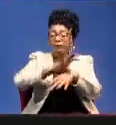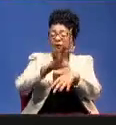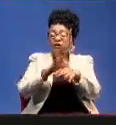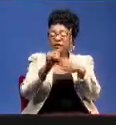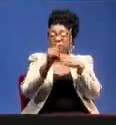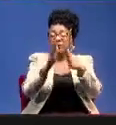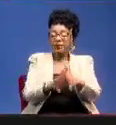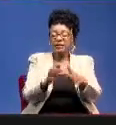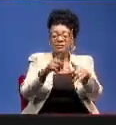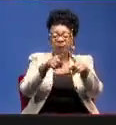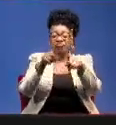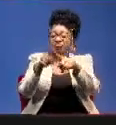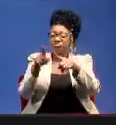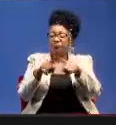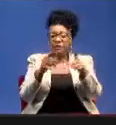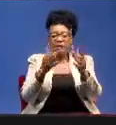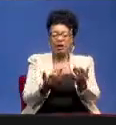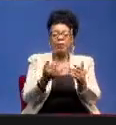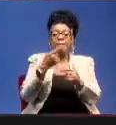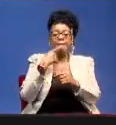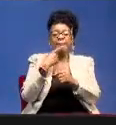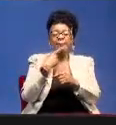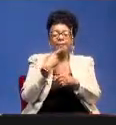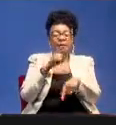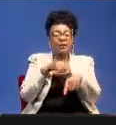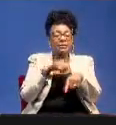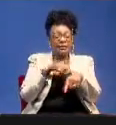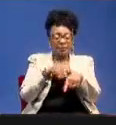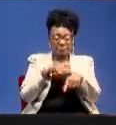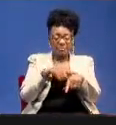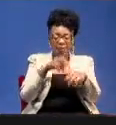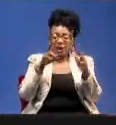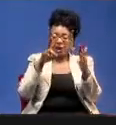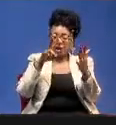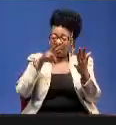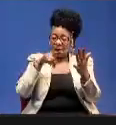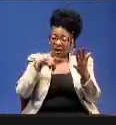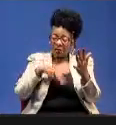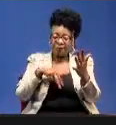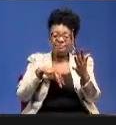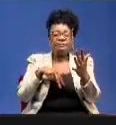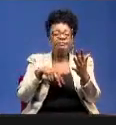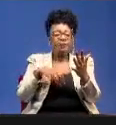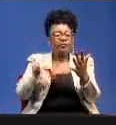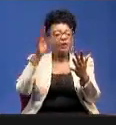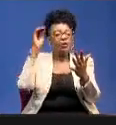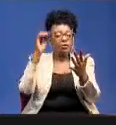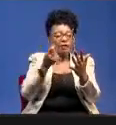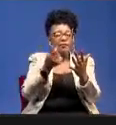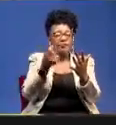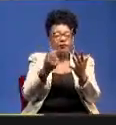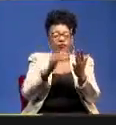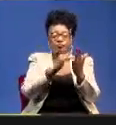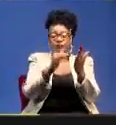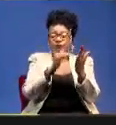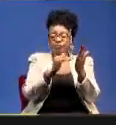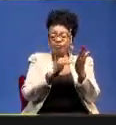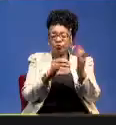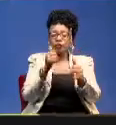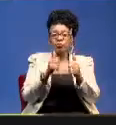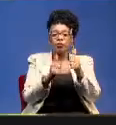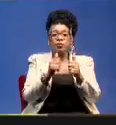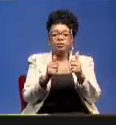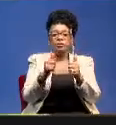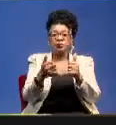mbalimbali sasa wanasema baada ya kupitia mswada huo wamebaini vipengee kadhaa ambavyo vinatishia